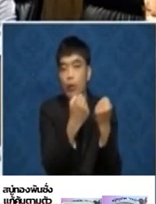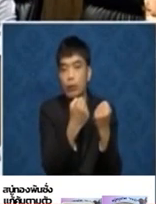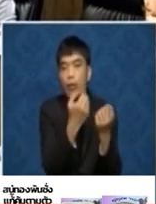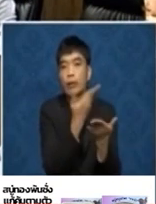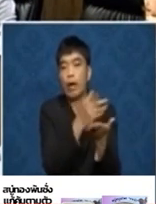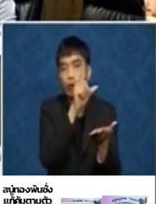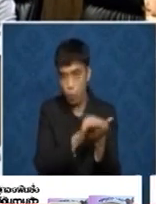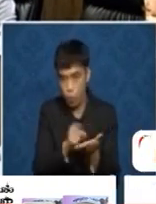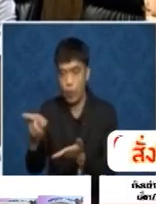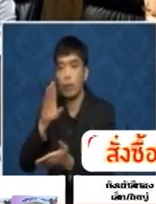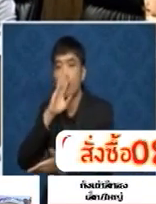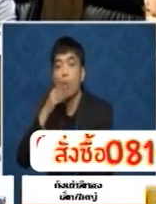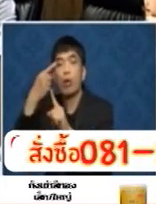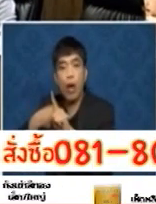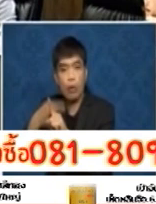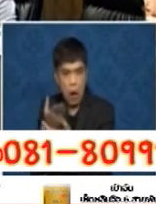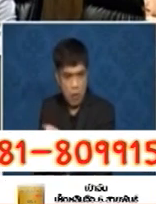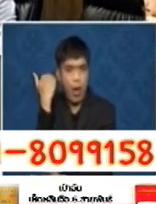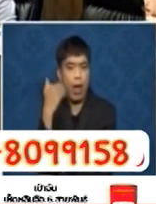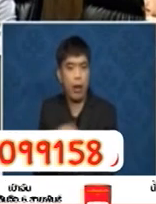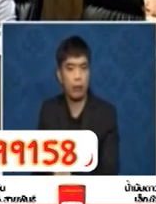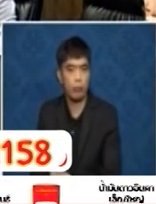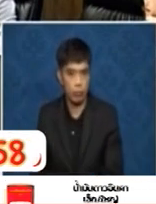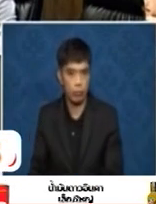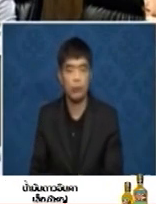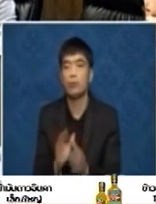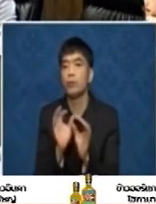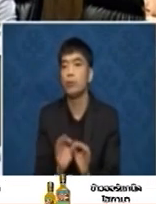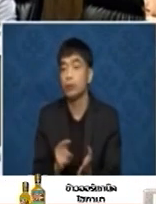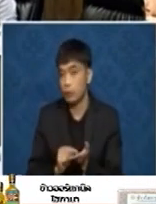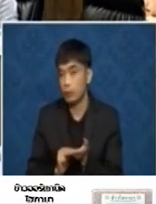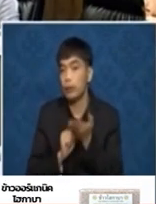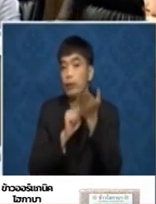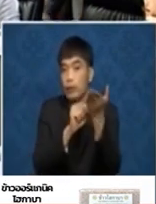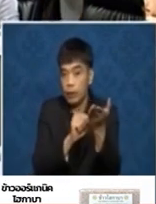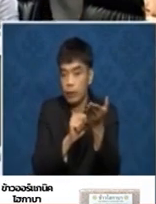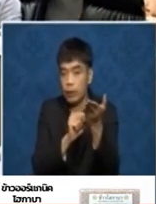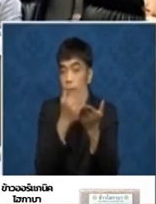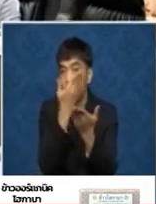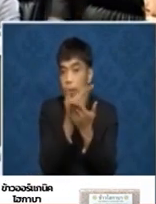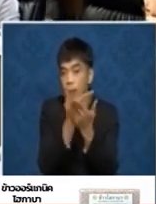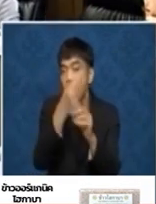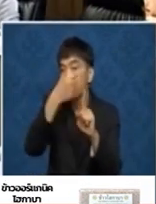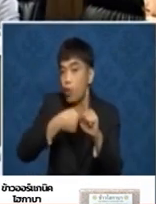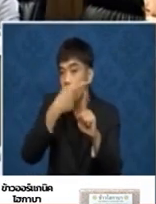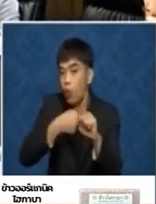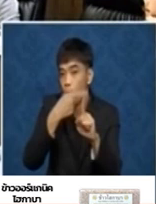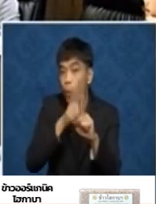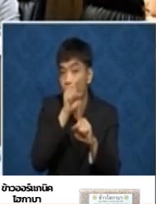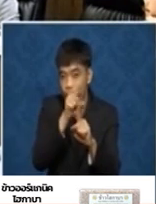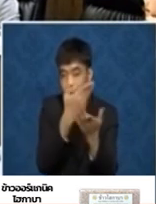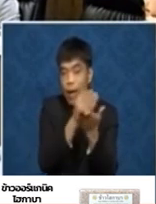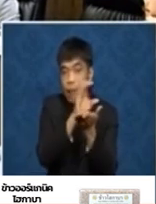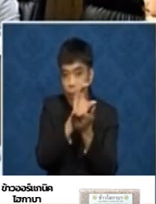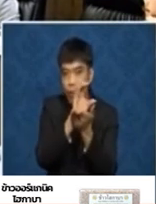ไรแบบนี้หรอกนะครับท่านประธานท่านประธานครับผมขอเสนอครับว่าเอางบการเช่ารถของสำนักงานตำรวจแห่งชาติ